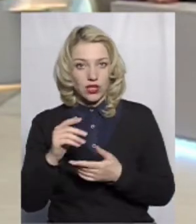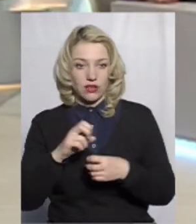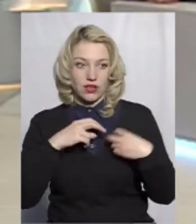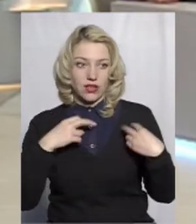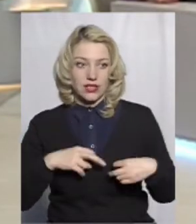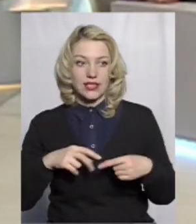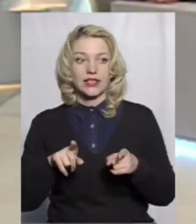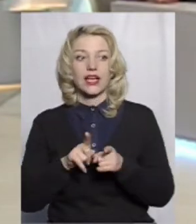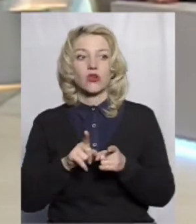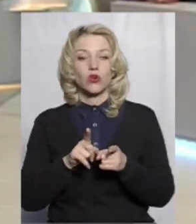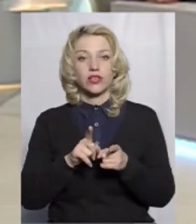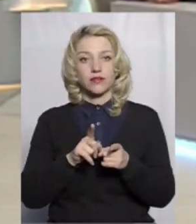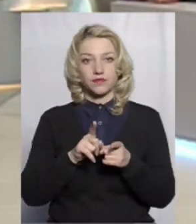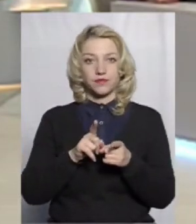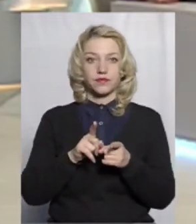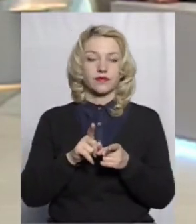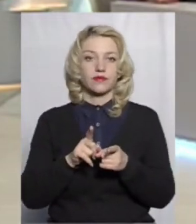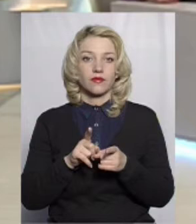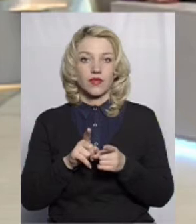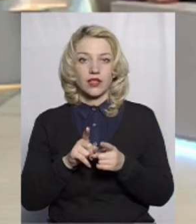ризик такої